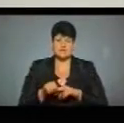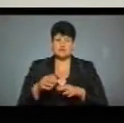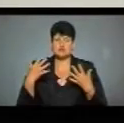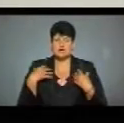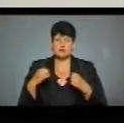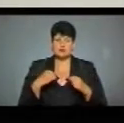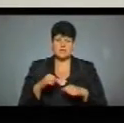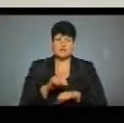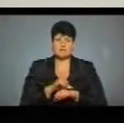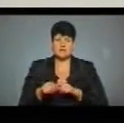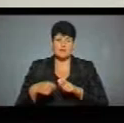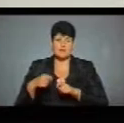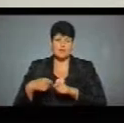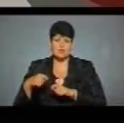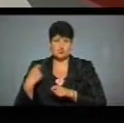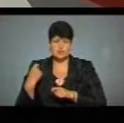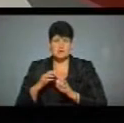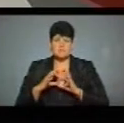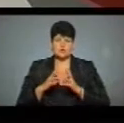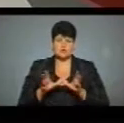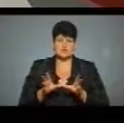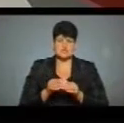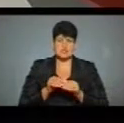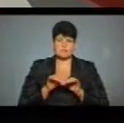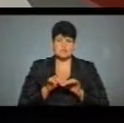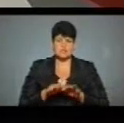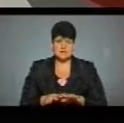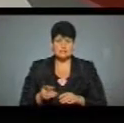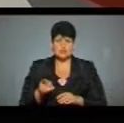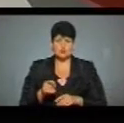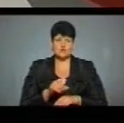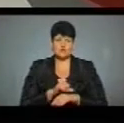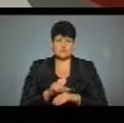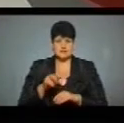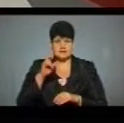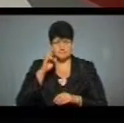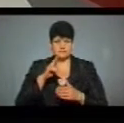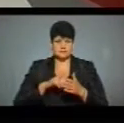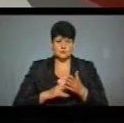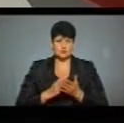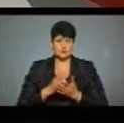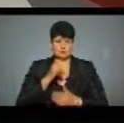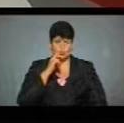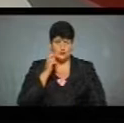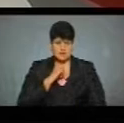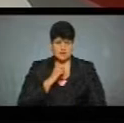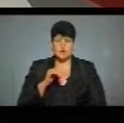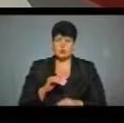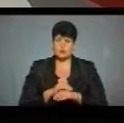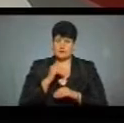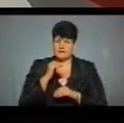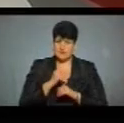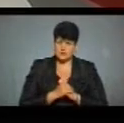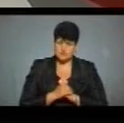митних правопорушень та міжнародної взаємодії Тернопільської митниці Державної фіскальної служби України. Доброго вечора. Доброго